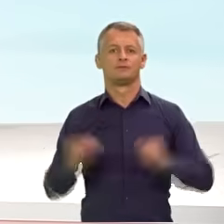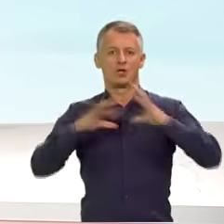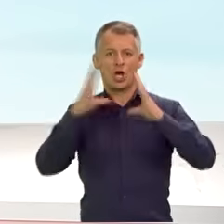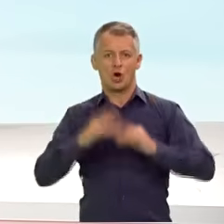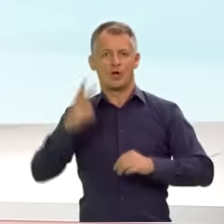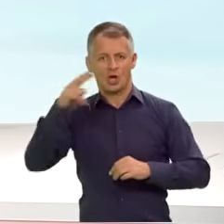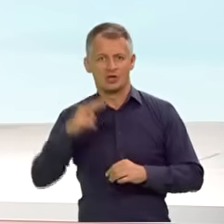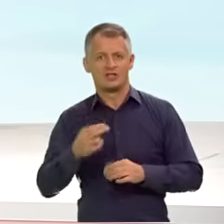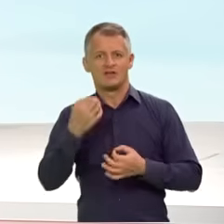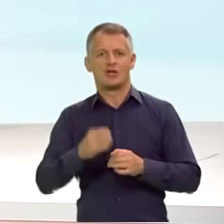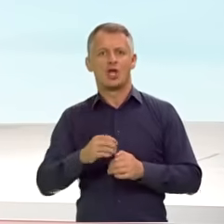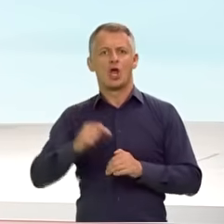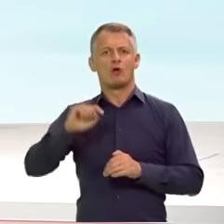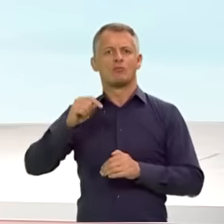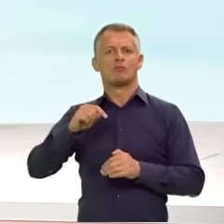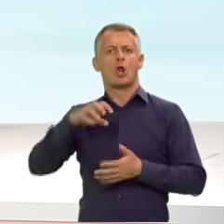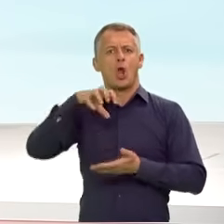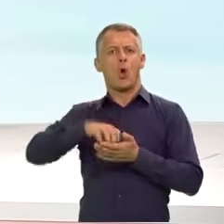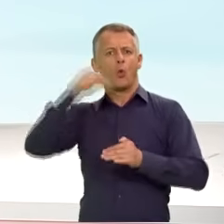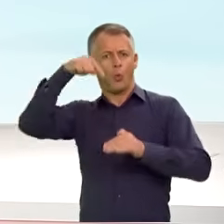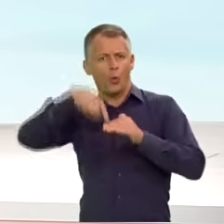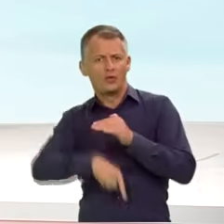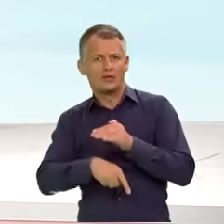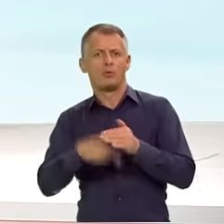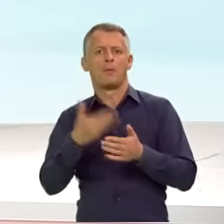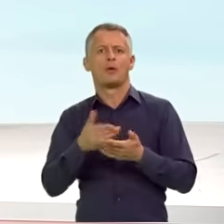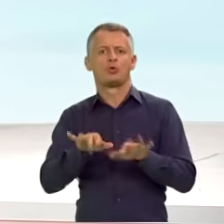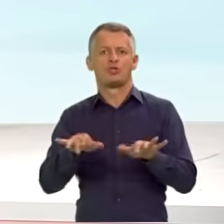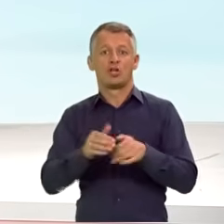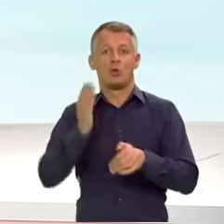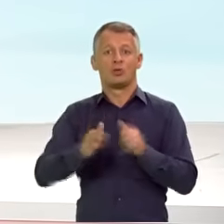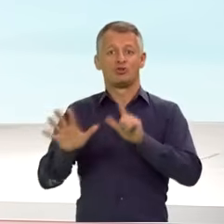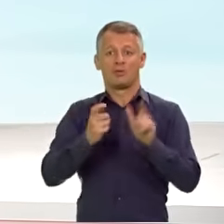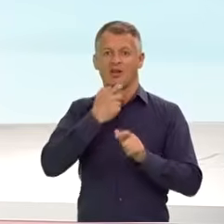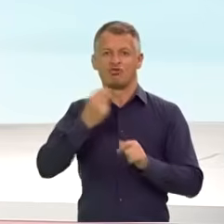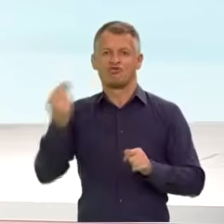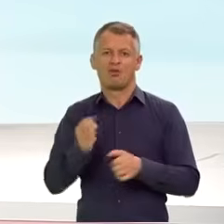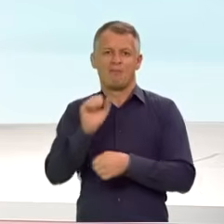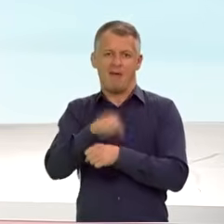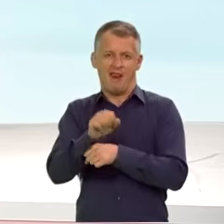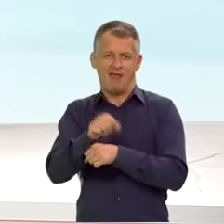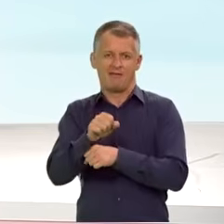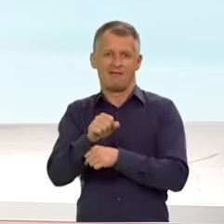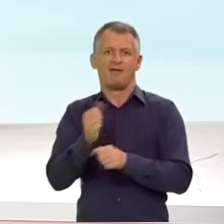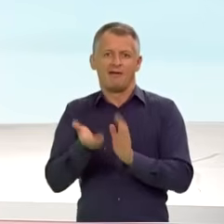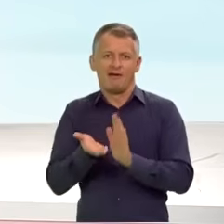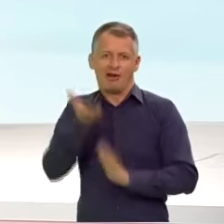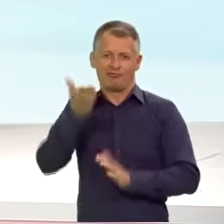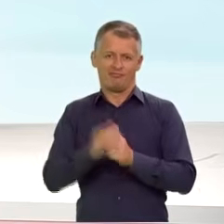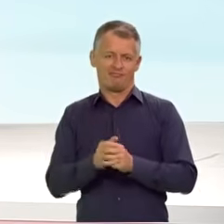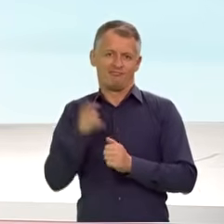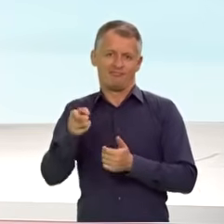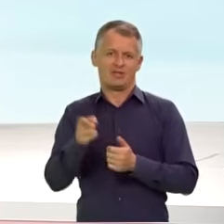România continuă să fie pe ultimul loc la capitolul digitalizare, iar în ultimii 7 ani a avut cel mai lent ritm de creștere.